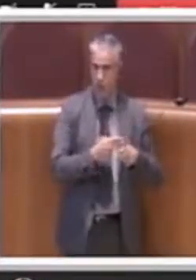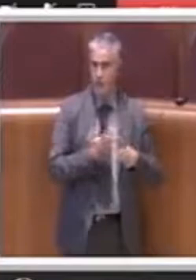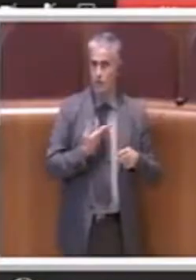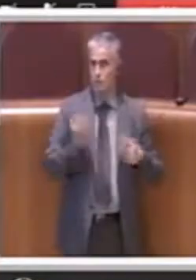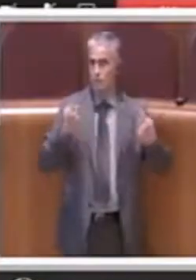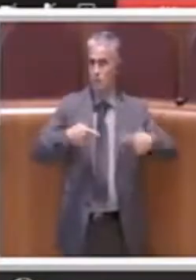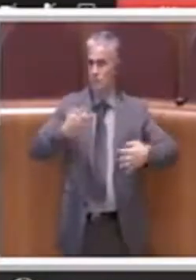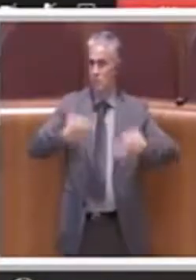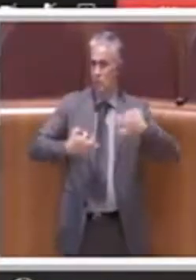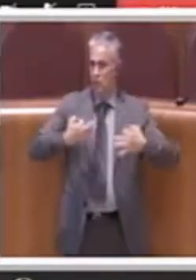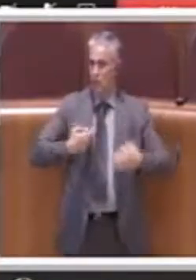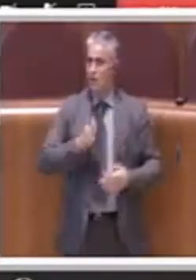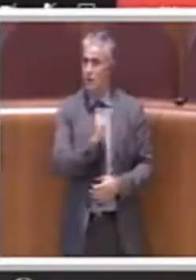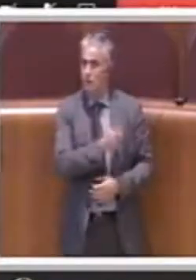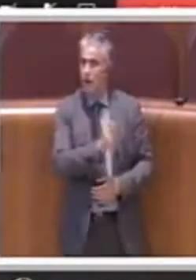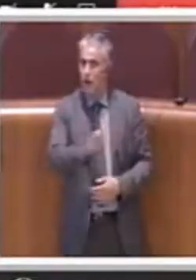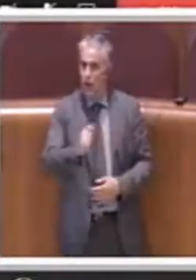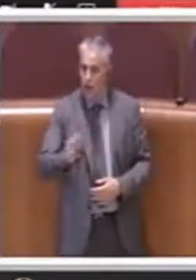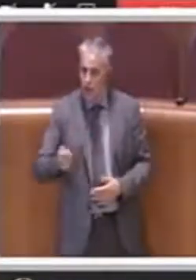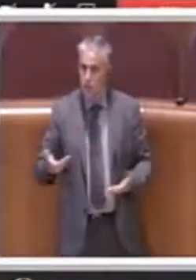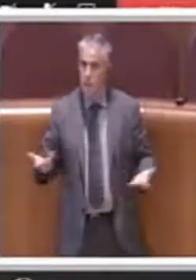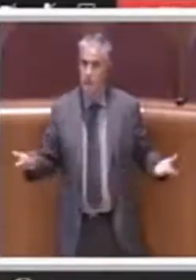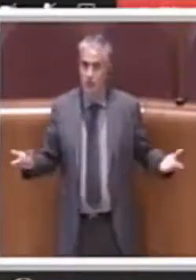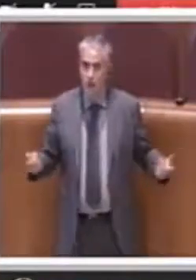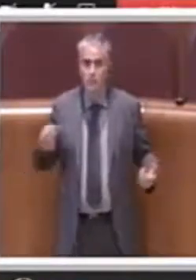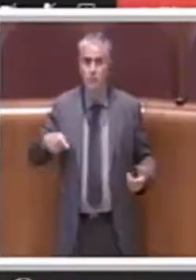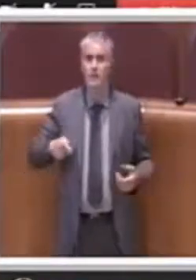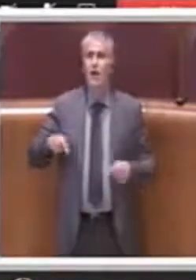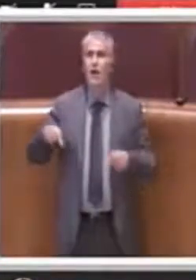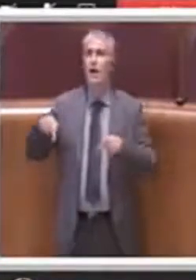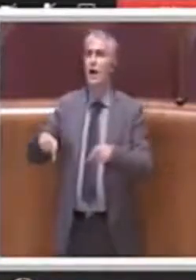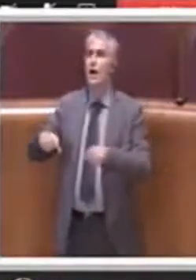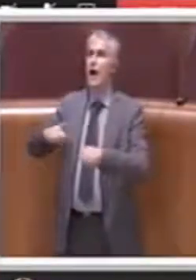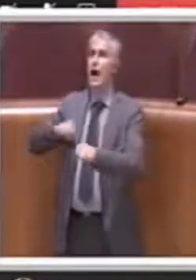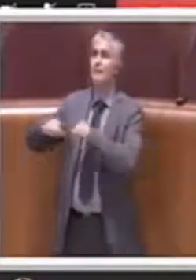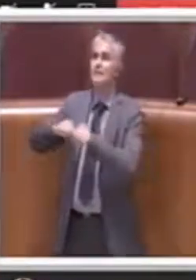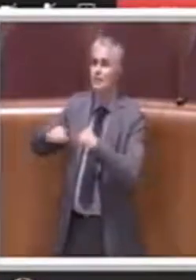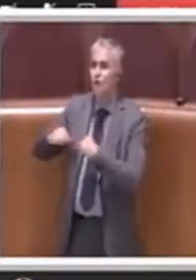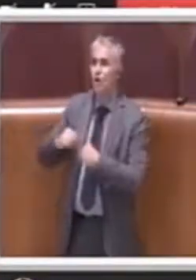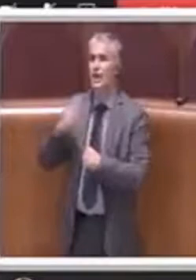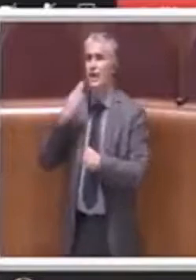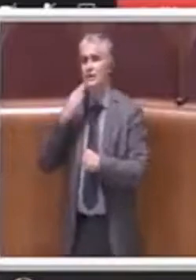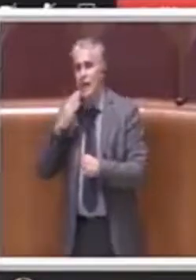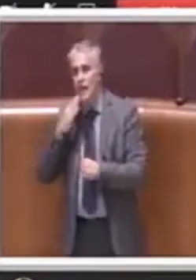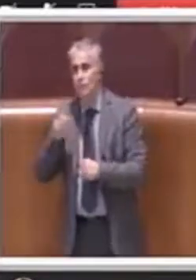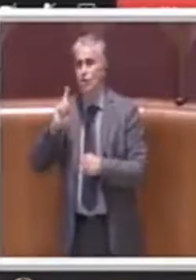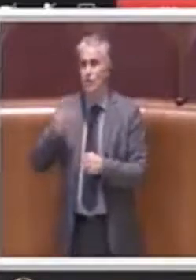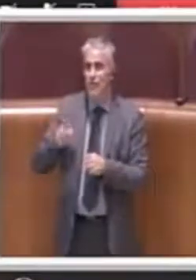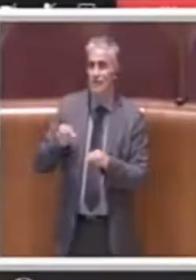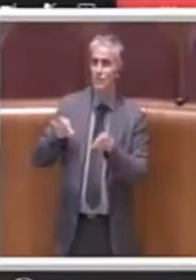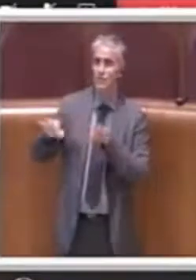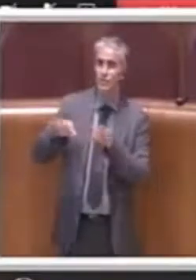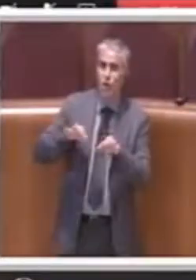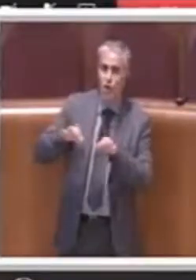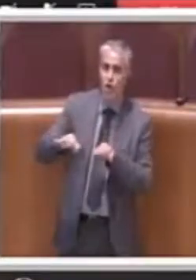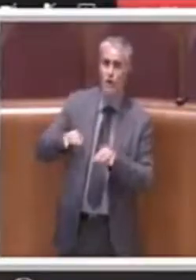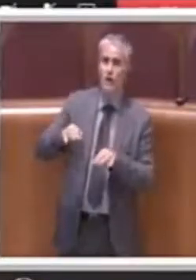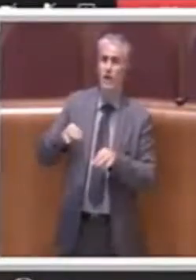Guardate, quando si parla di questa amministrazione, debito fuori bilancio che deve essere gestito mediante